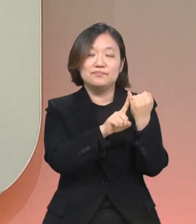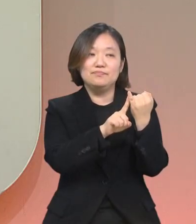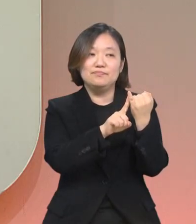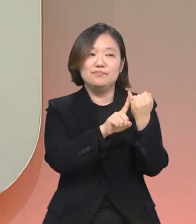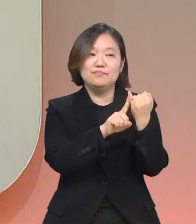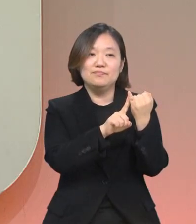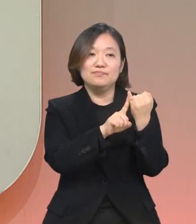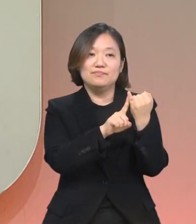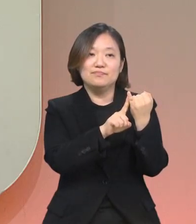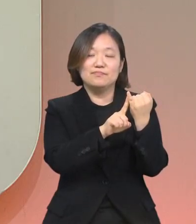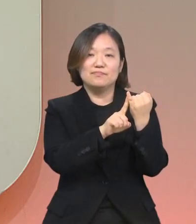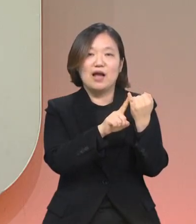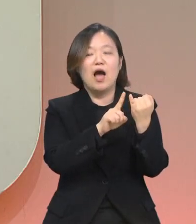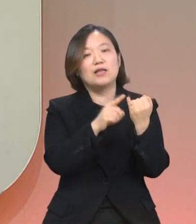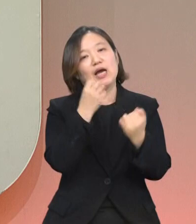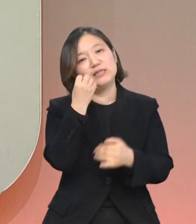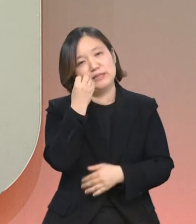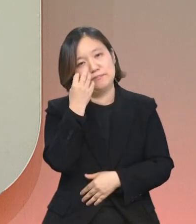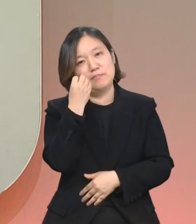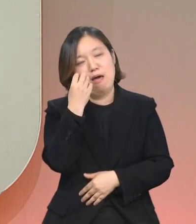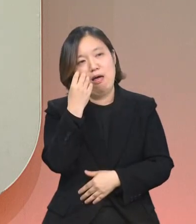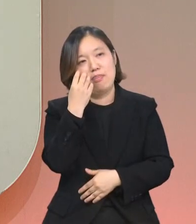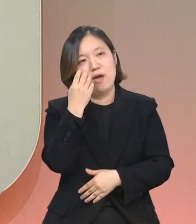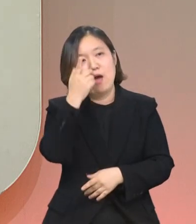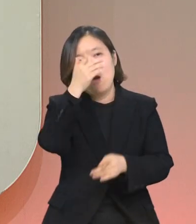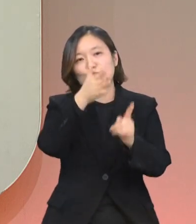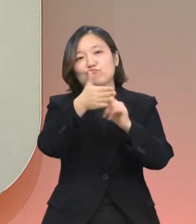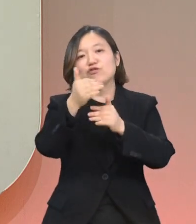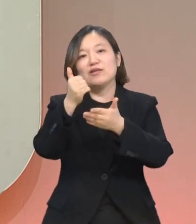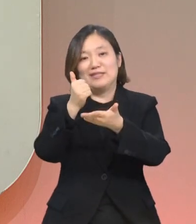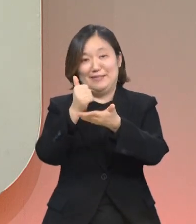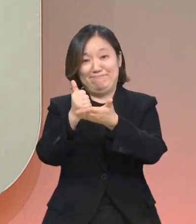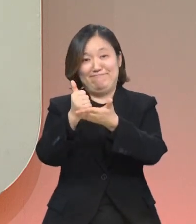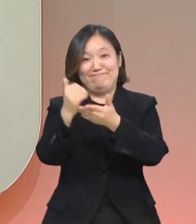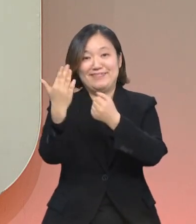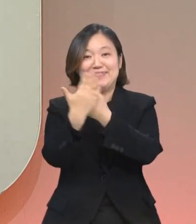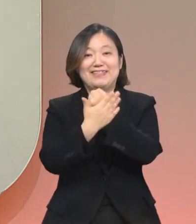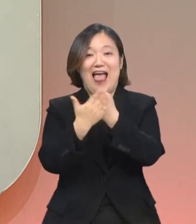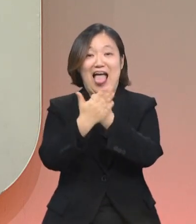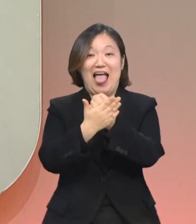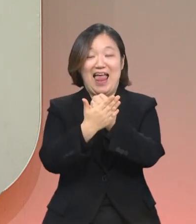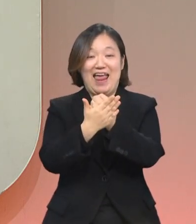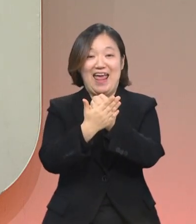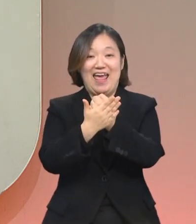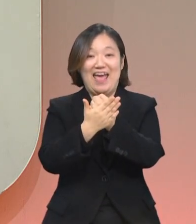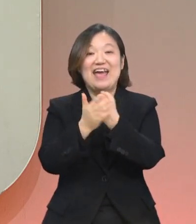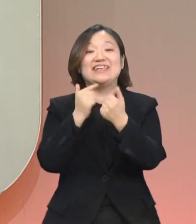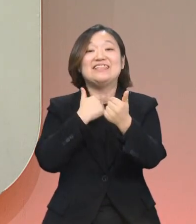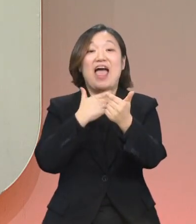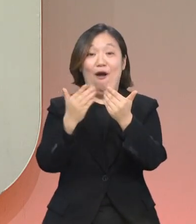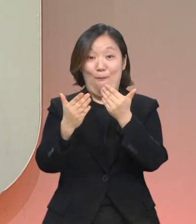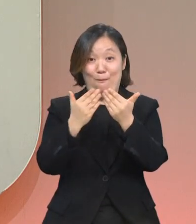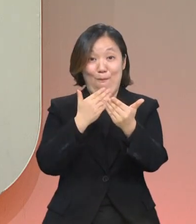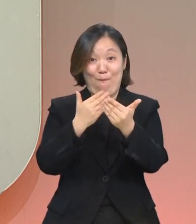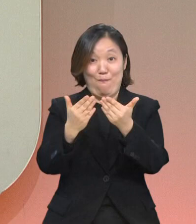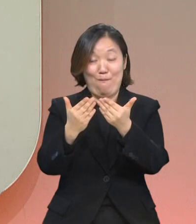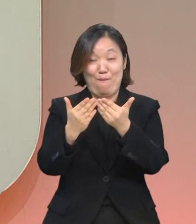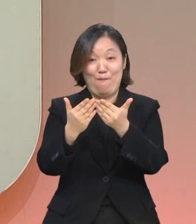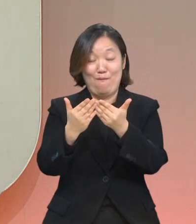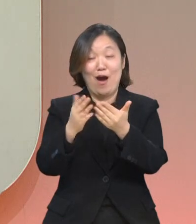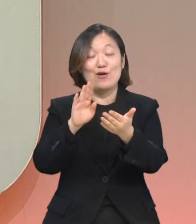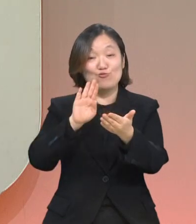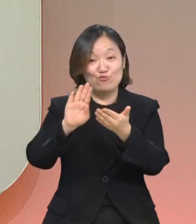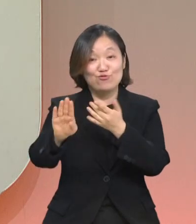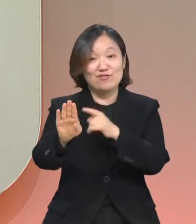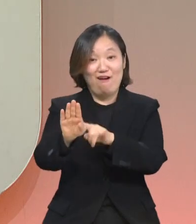이와 같이 이제 신비한 어떤 가피의 체험을 하시고 완전히 믿음이 딱 쓴 거예요 그래서